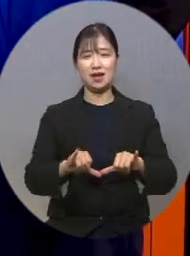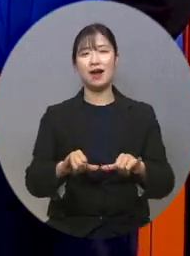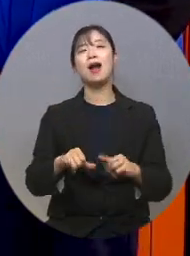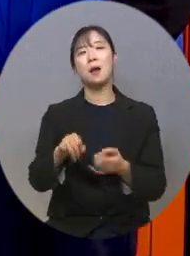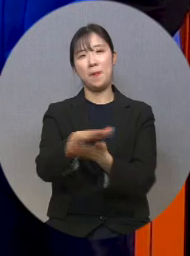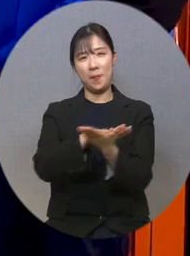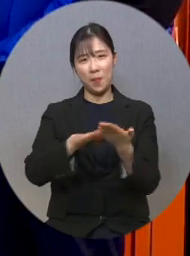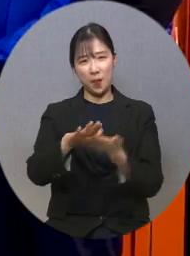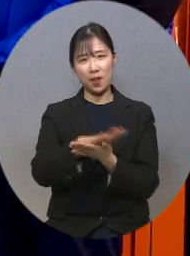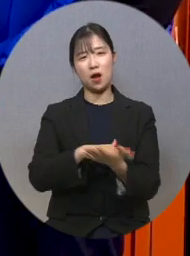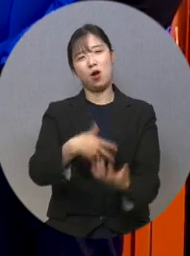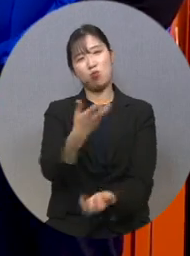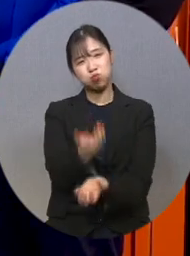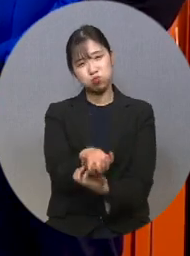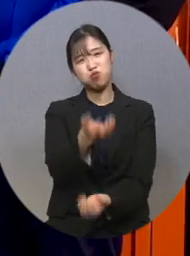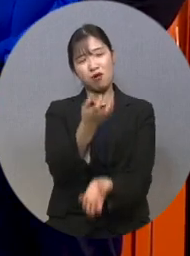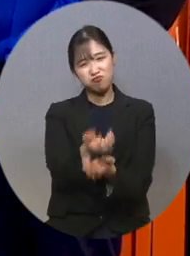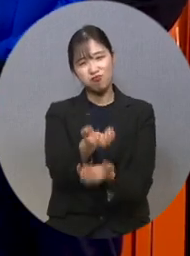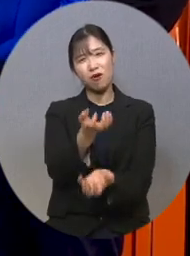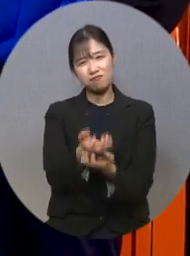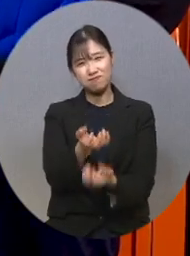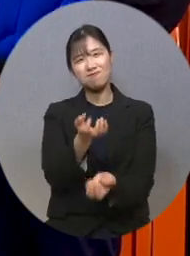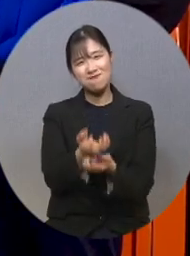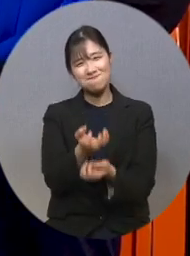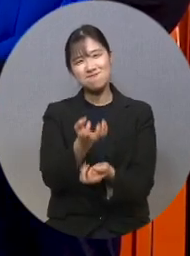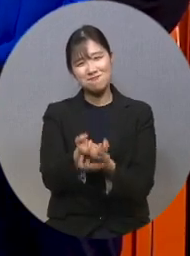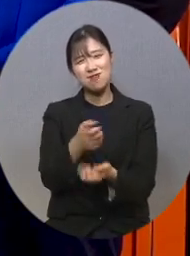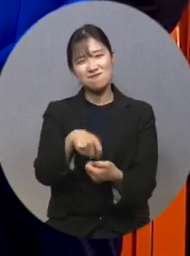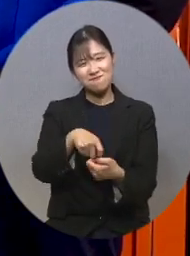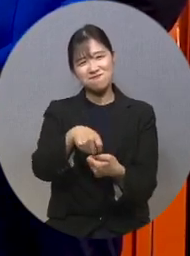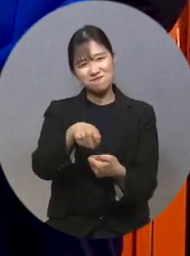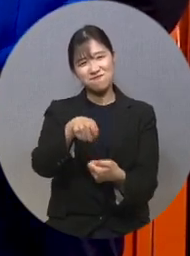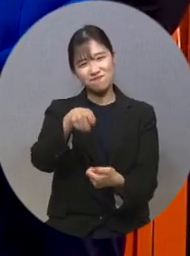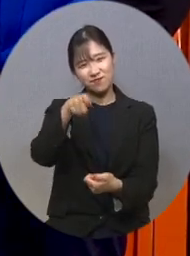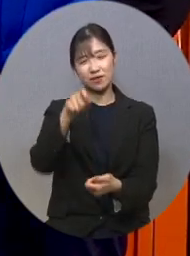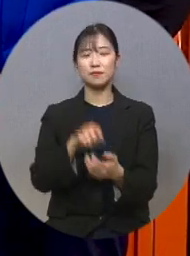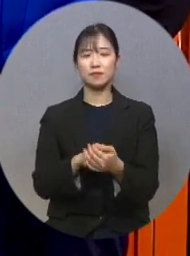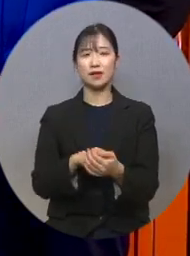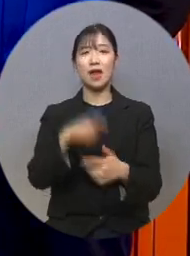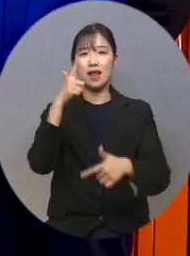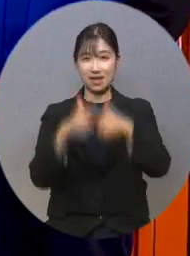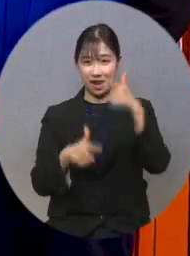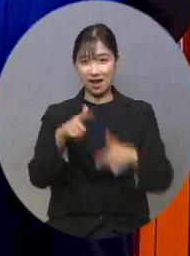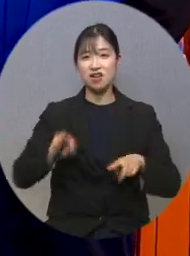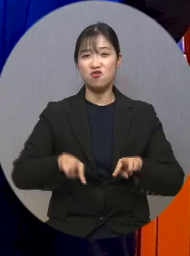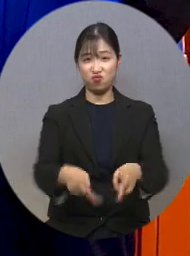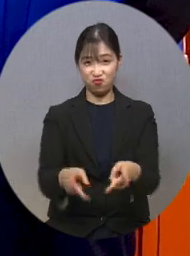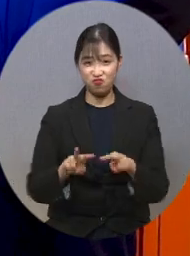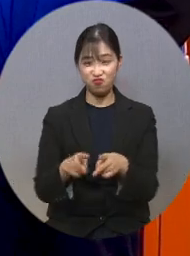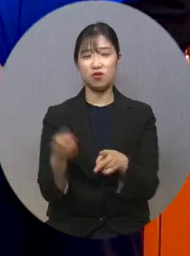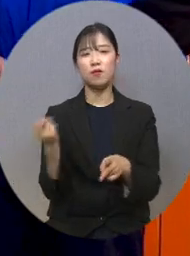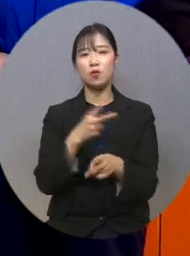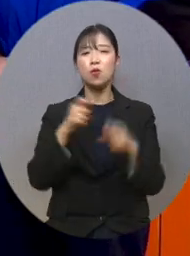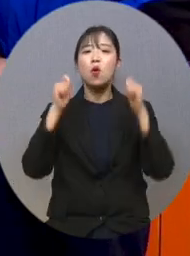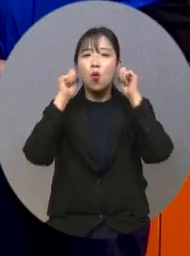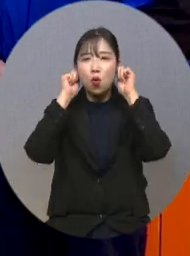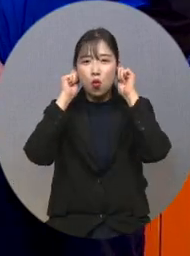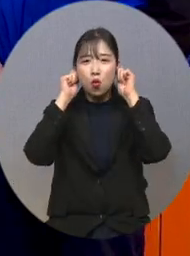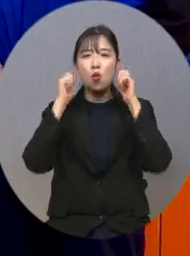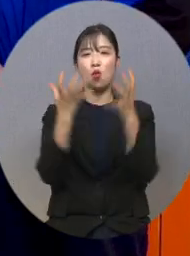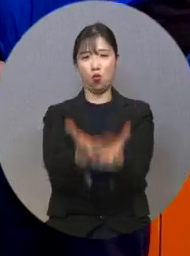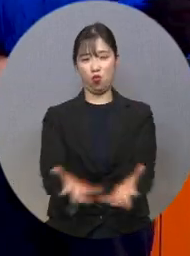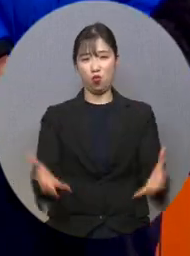네. 곱고 저희는 그거를 장작불하고 한나소테다